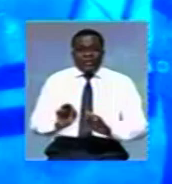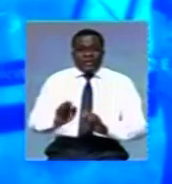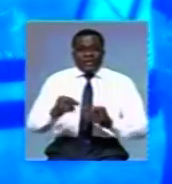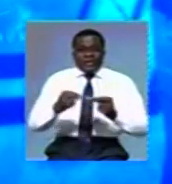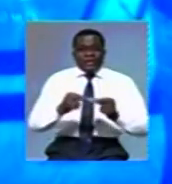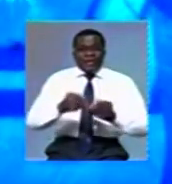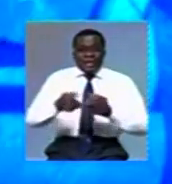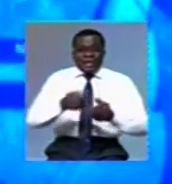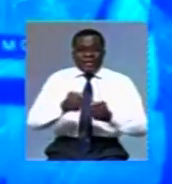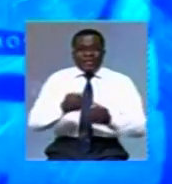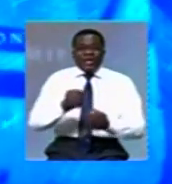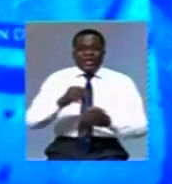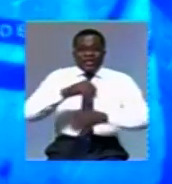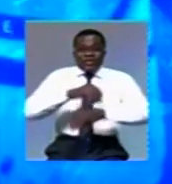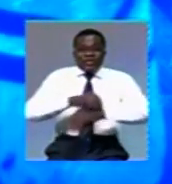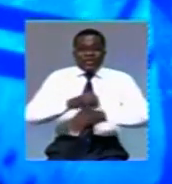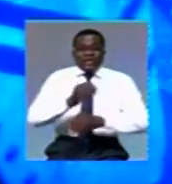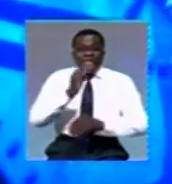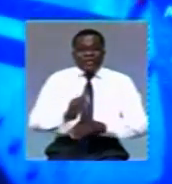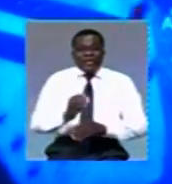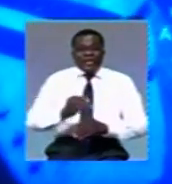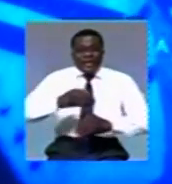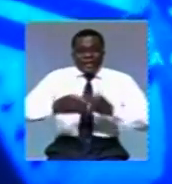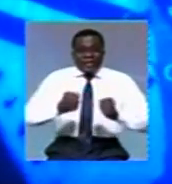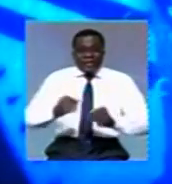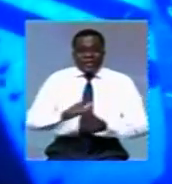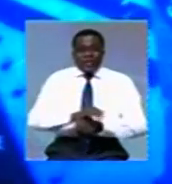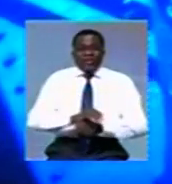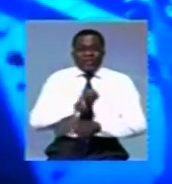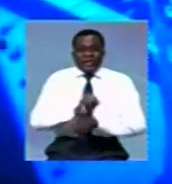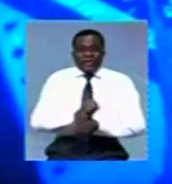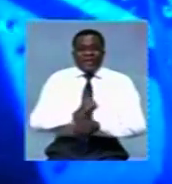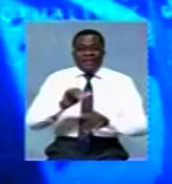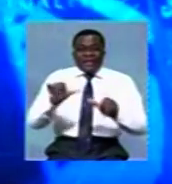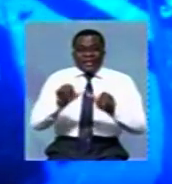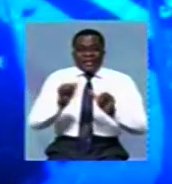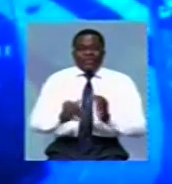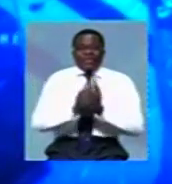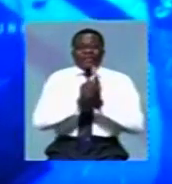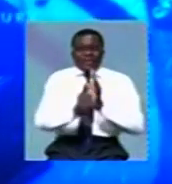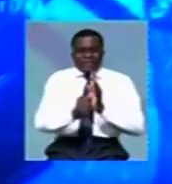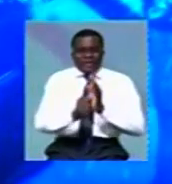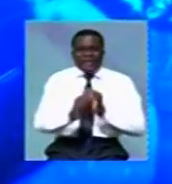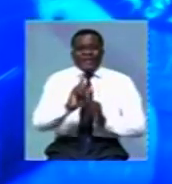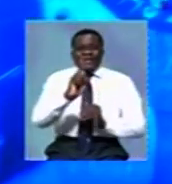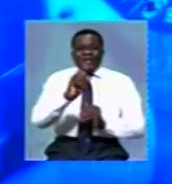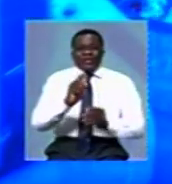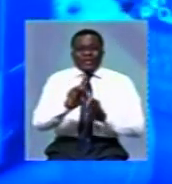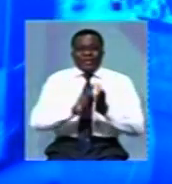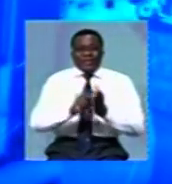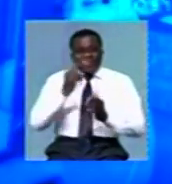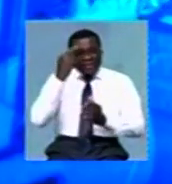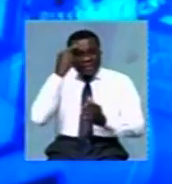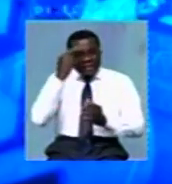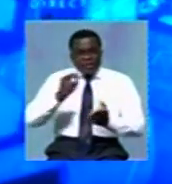Et à la gestion du foncier au Bénin, la célérité dans l'accomplissement des tâches des géomètres experts, c'est l'une des principales raisons